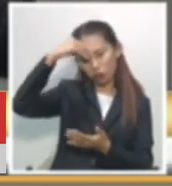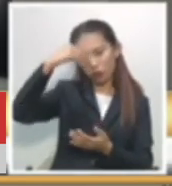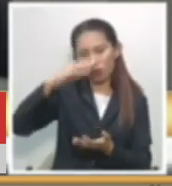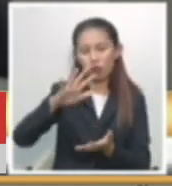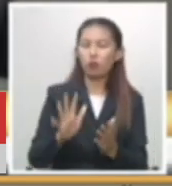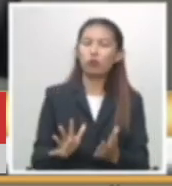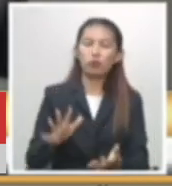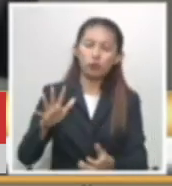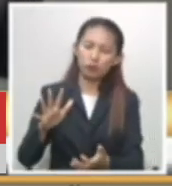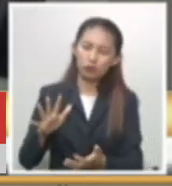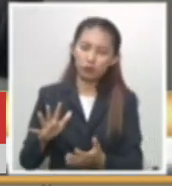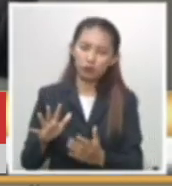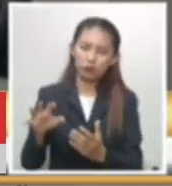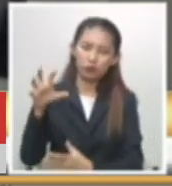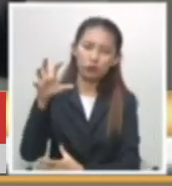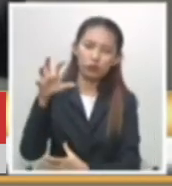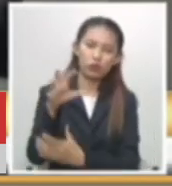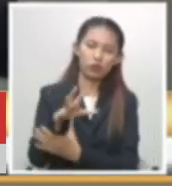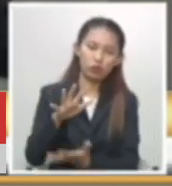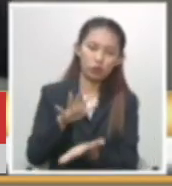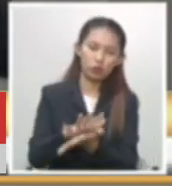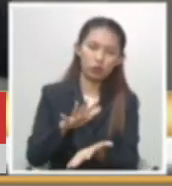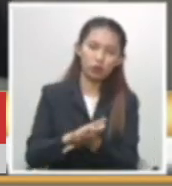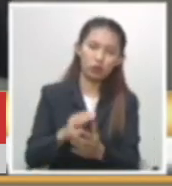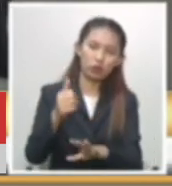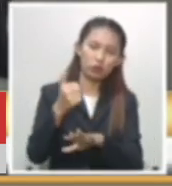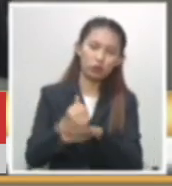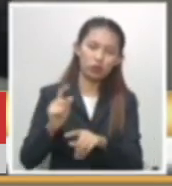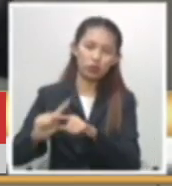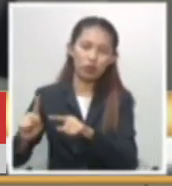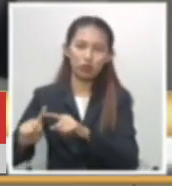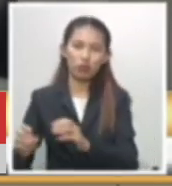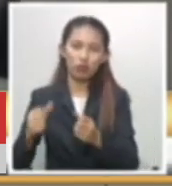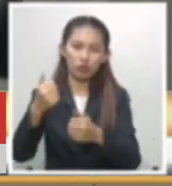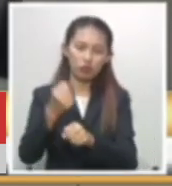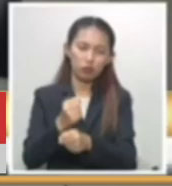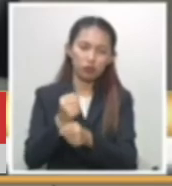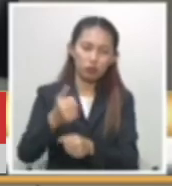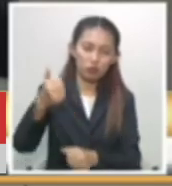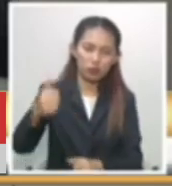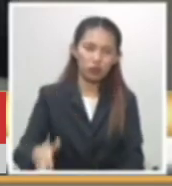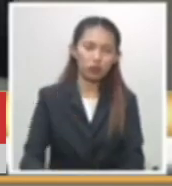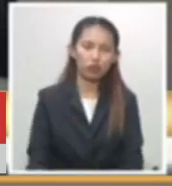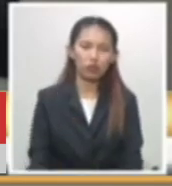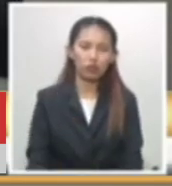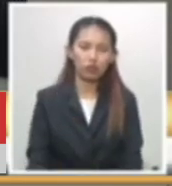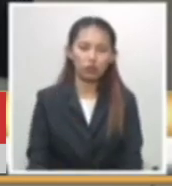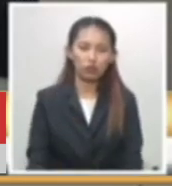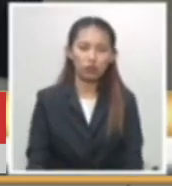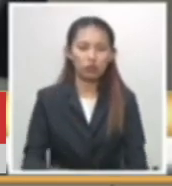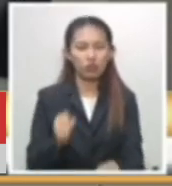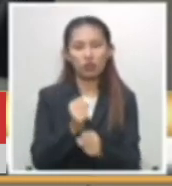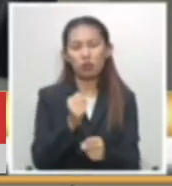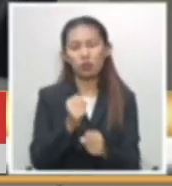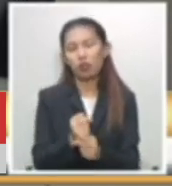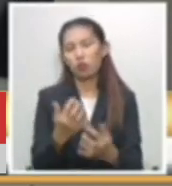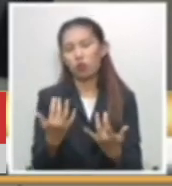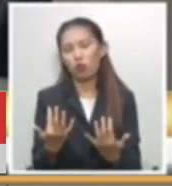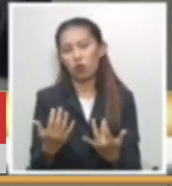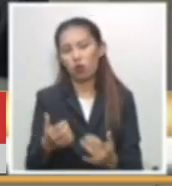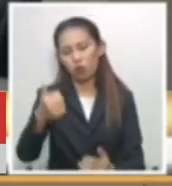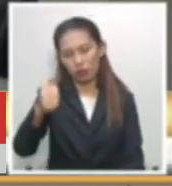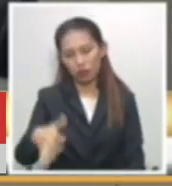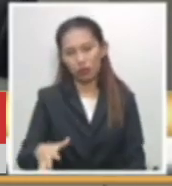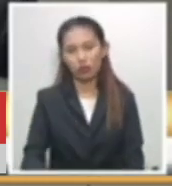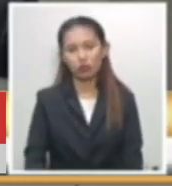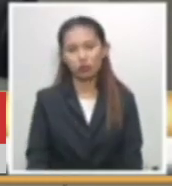ไม่ได้เขียนให้เป็นผู้บังคับบัญชาท่านจะเอายังไงแน่ท่านต้องไปทำเสียไม่จะทำคาราคาซังอย่างนี้แ